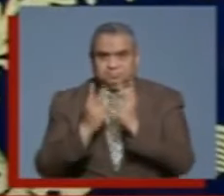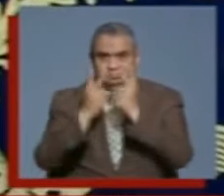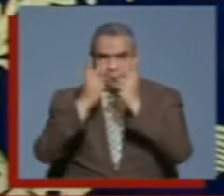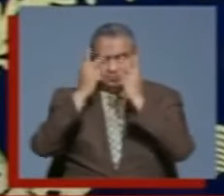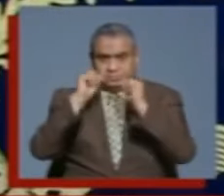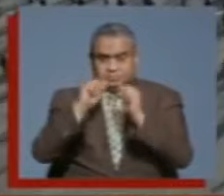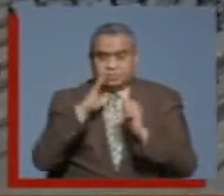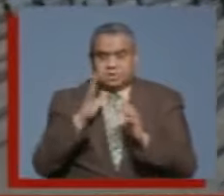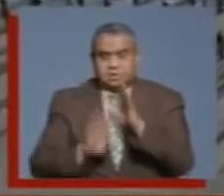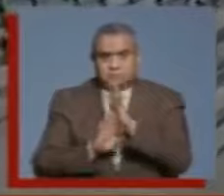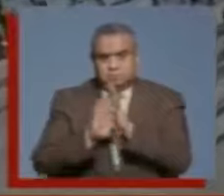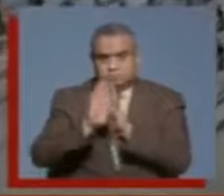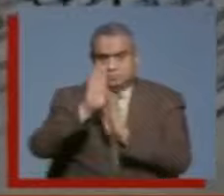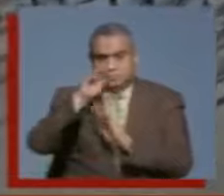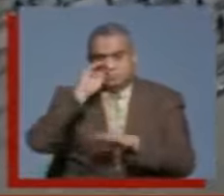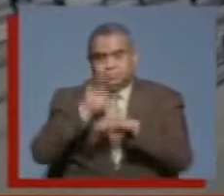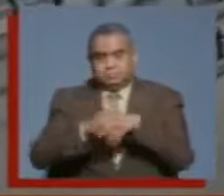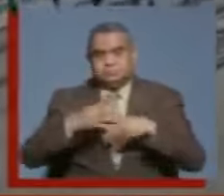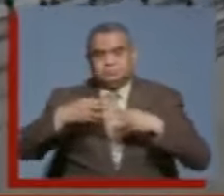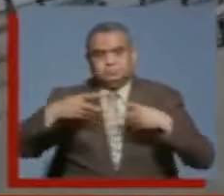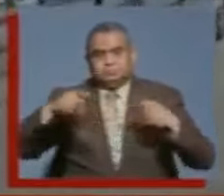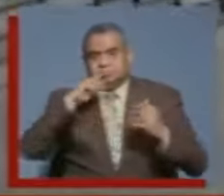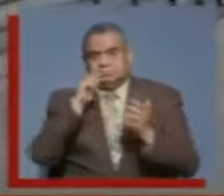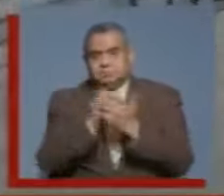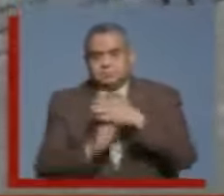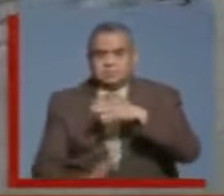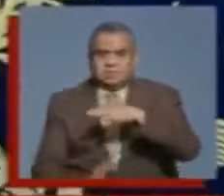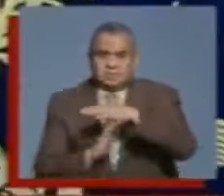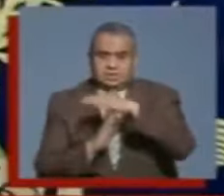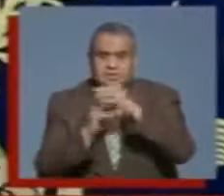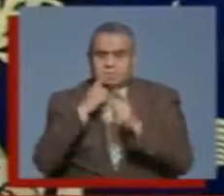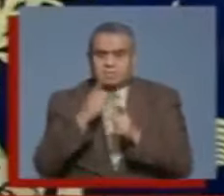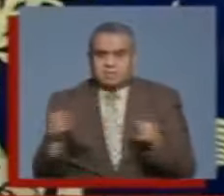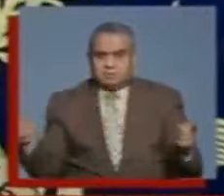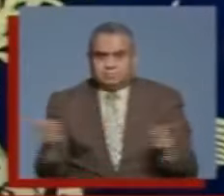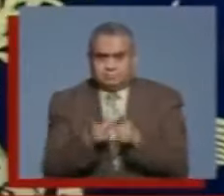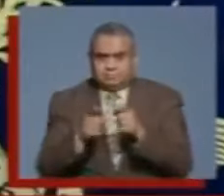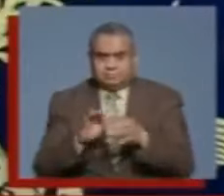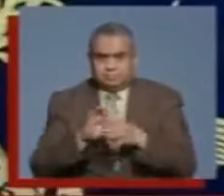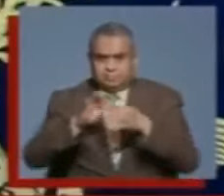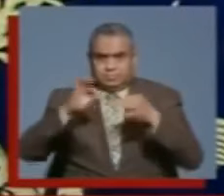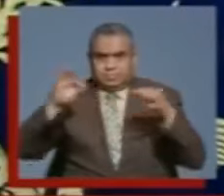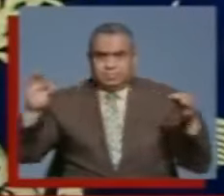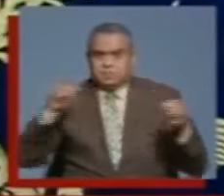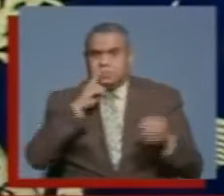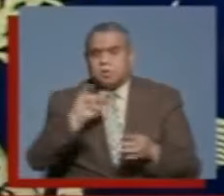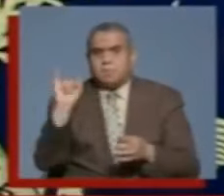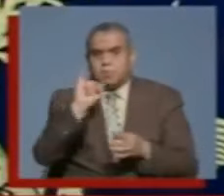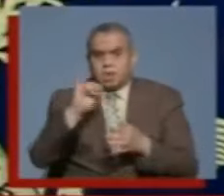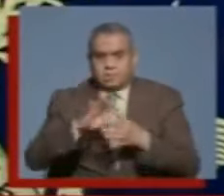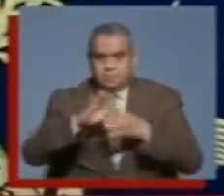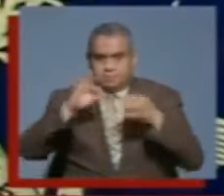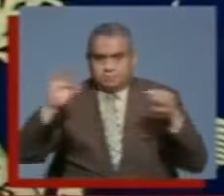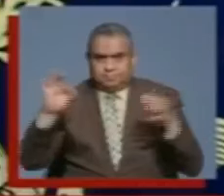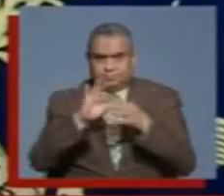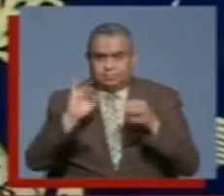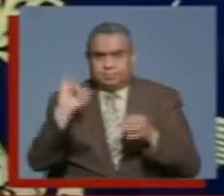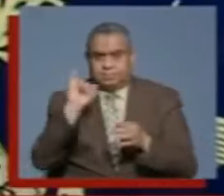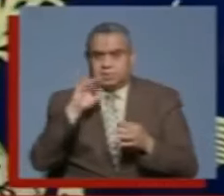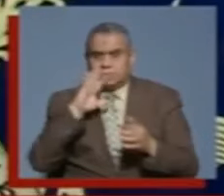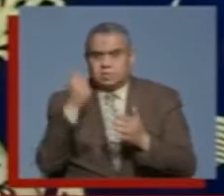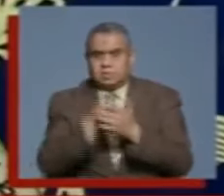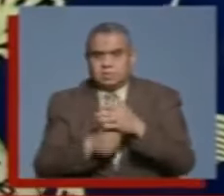حالة الانضباط وكل شيء. واسمحوا لي بس ان انا باختصار شديد اكلمكم عن موضوعين. الموضوع الاولاني